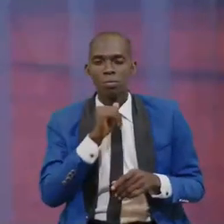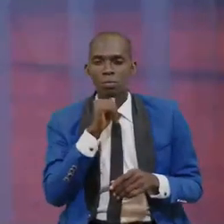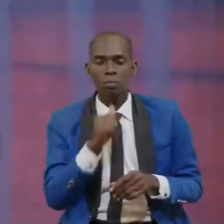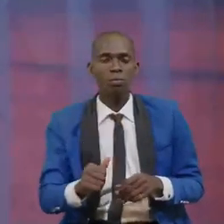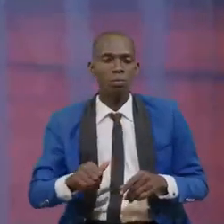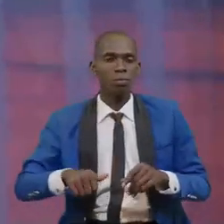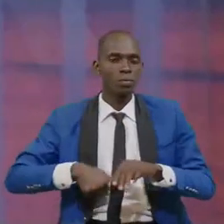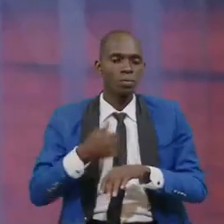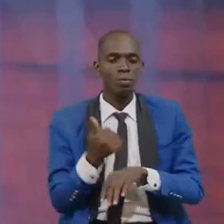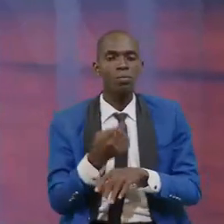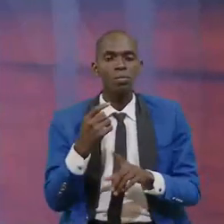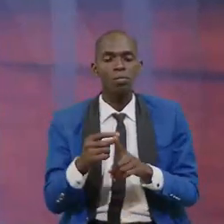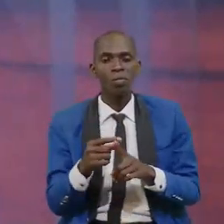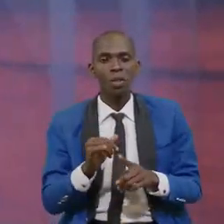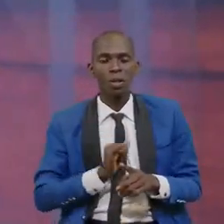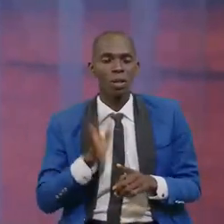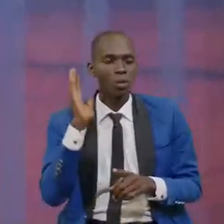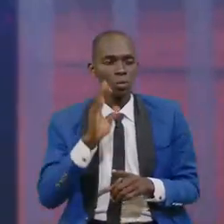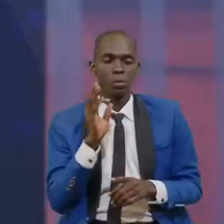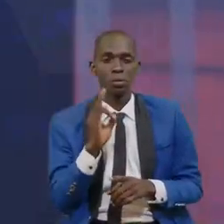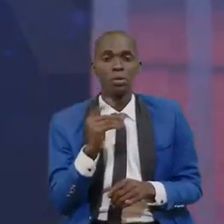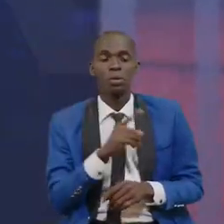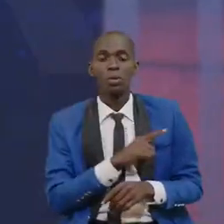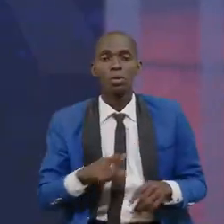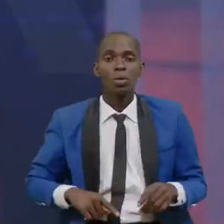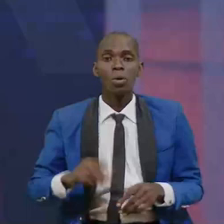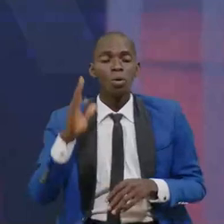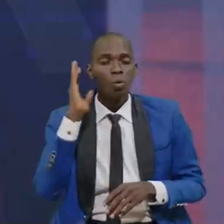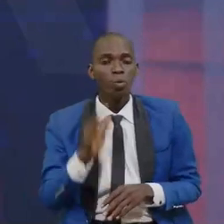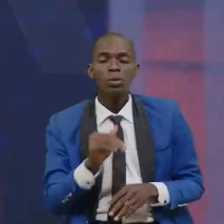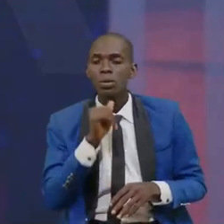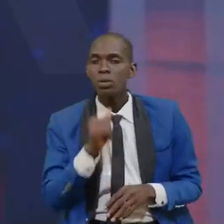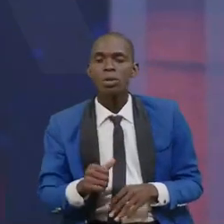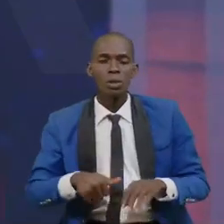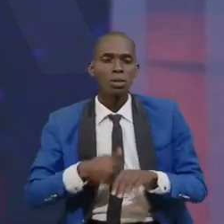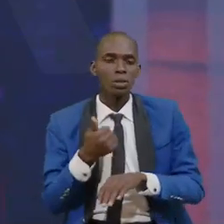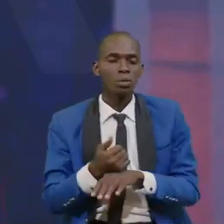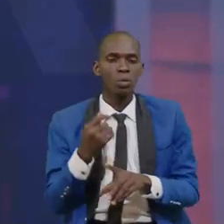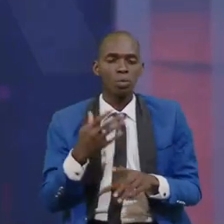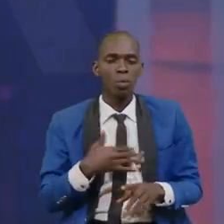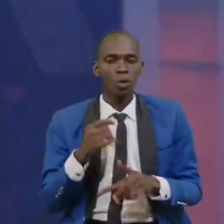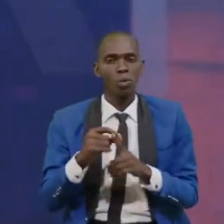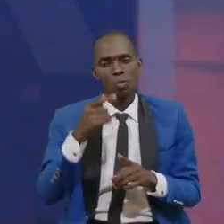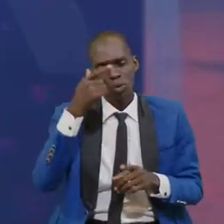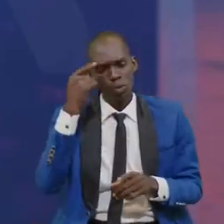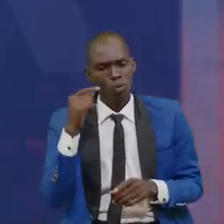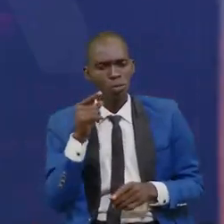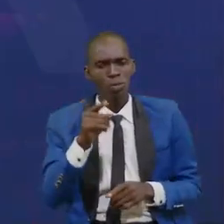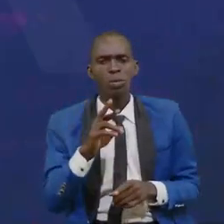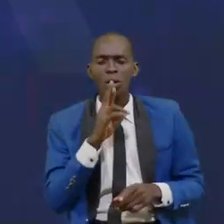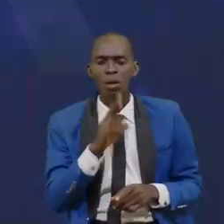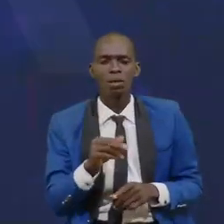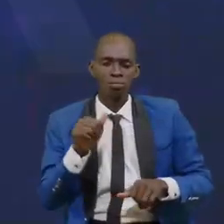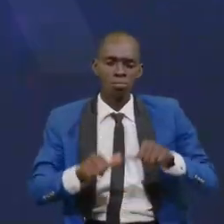par crainte. Le Seigneur ne va pas confirmer ce que tu dis parce que tu es